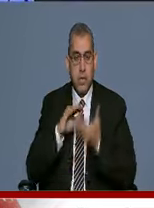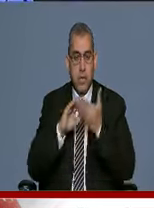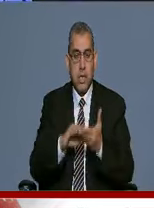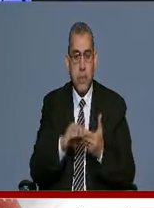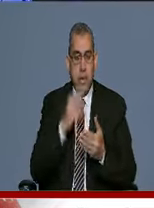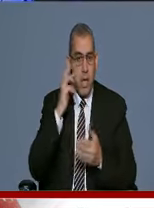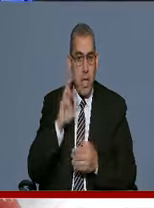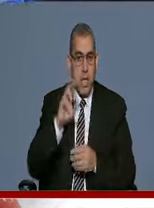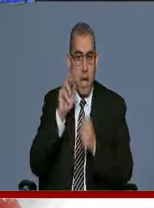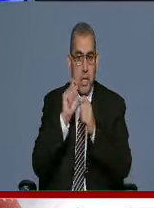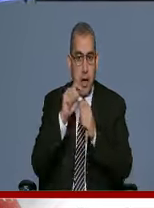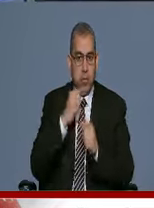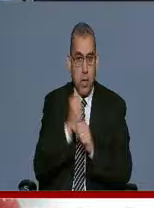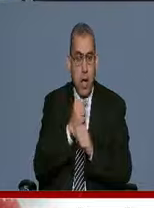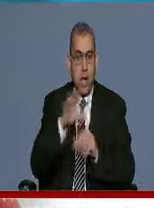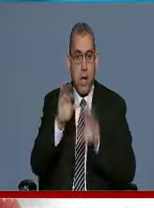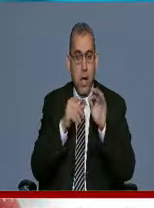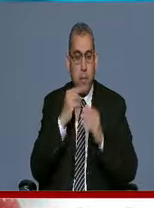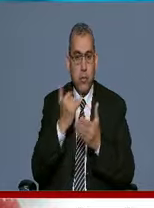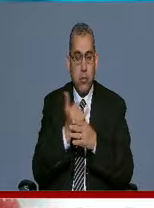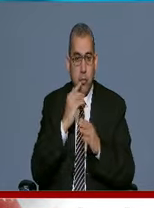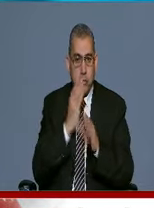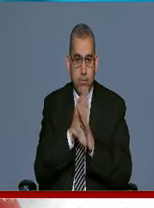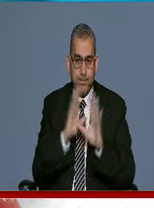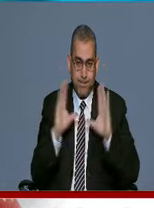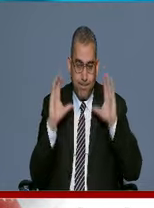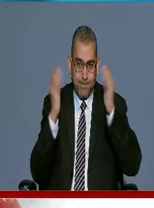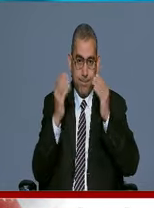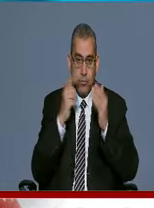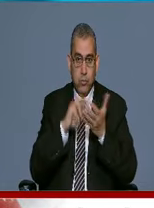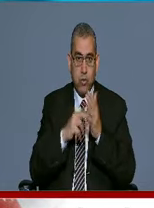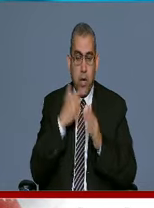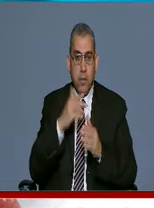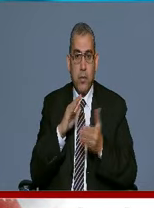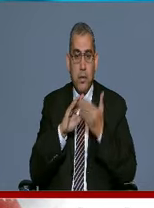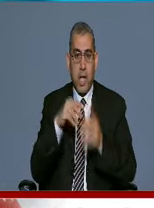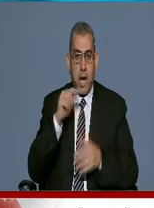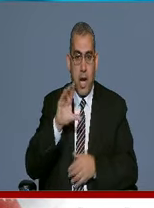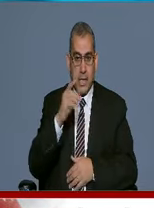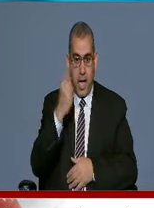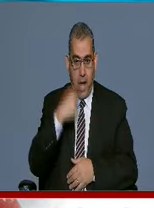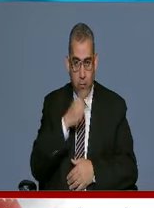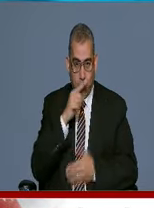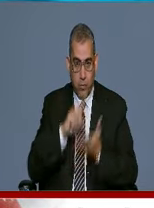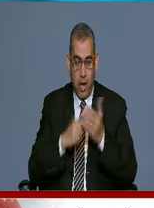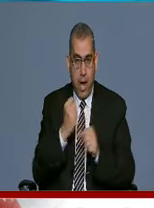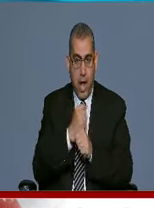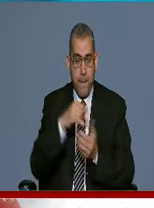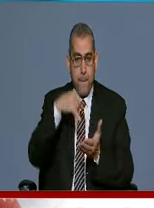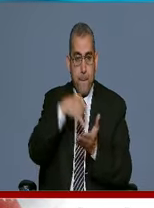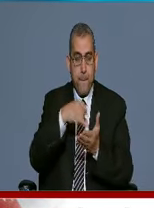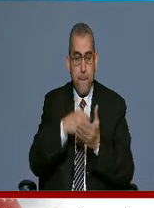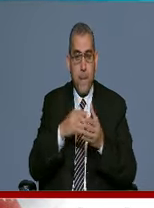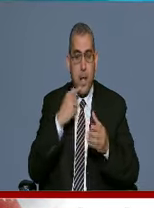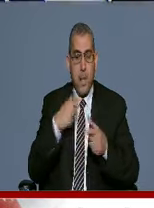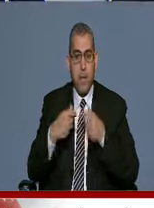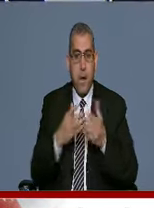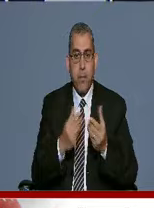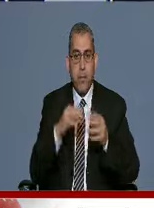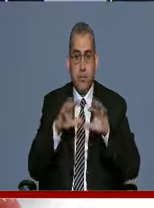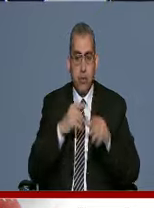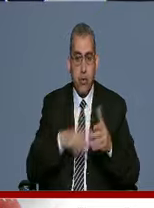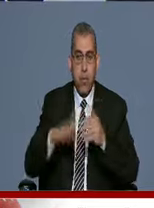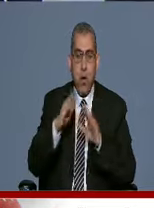الاصطناعي وبنستخدم أحدث آليات التأمين السيبراني. طبقا لتوجيهات سيادتك يا فندم تم الانتقال من مراكز البيانات النمطية لتكنولوجيا